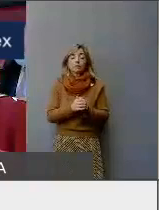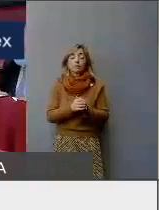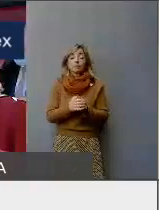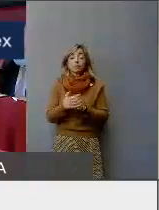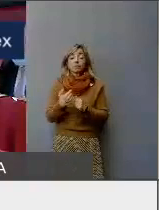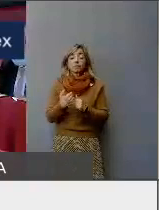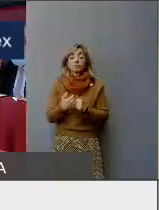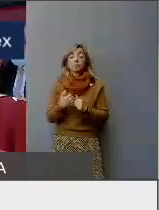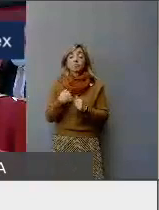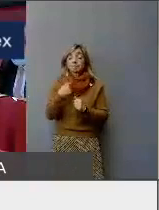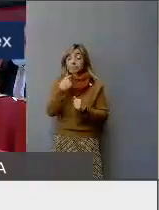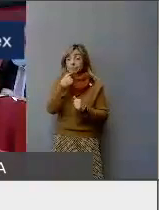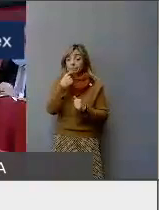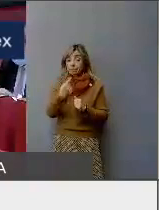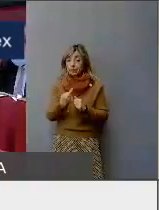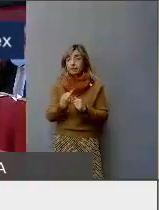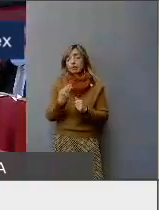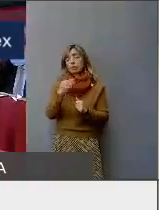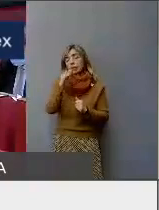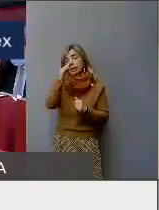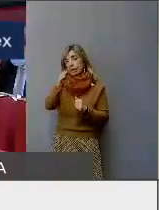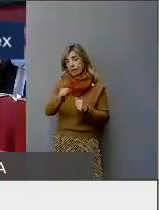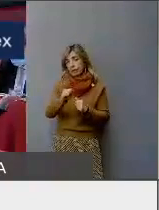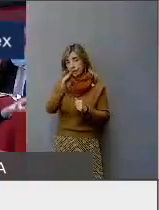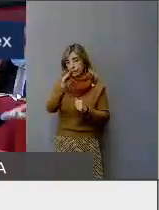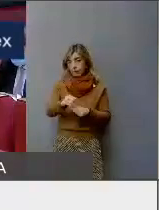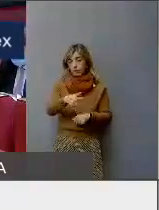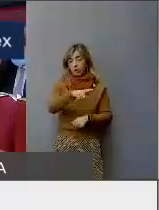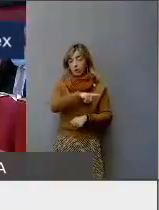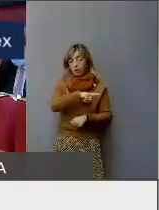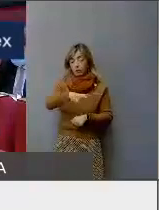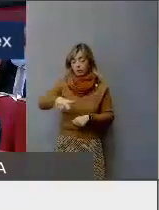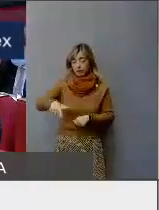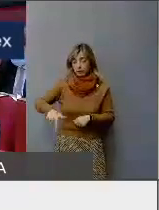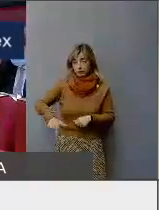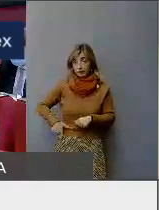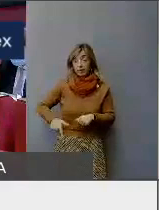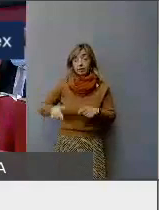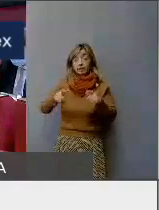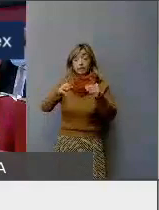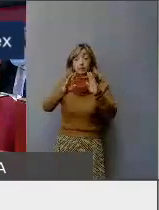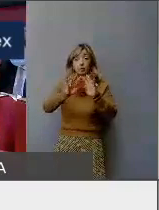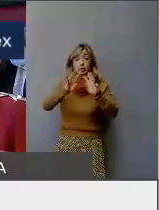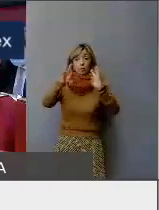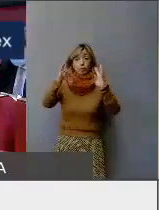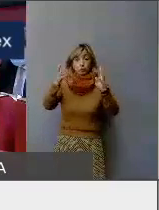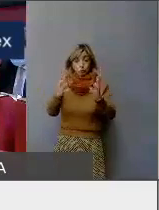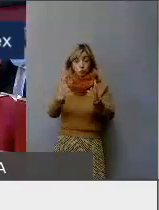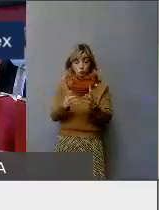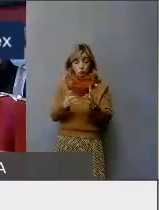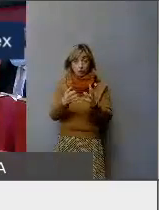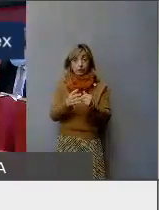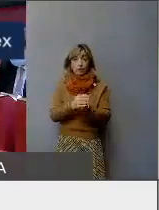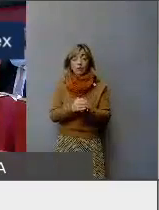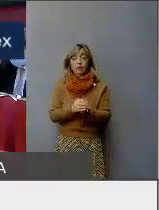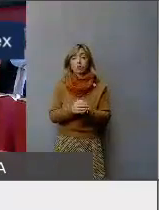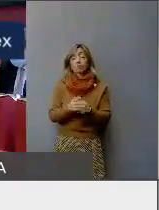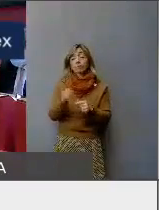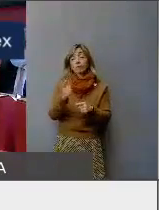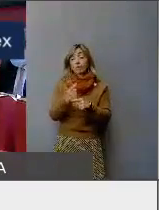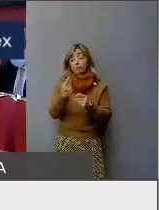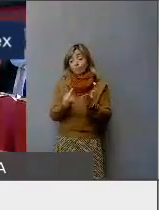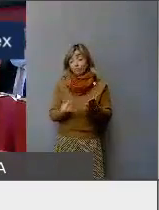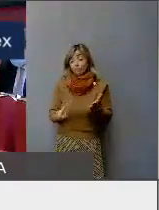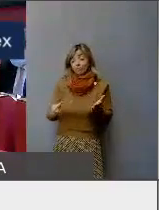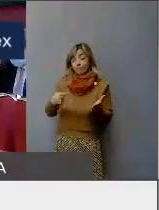che chiedo al sindaco raggiunto a questo punto visto lo stimolo del regolamento che vengano ripristinate le possibilità di